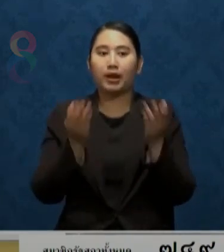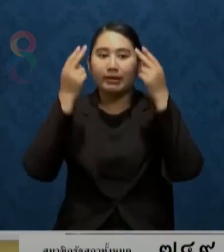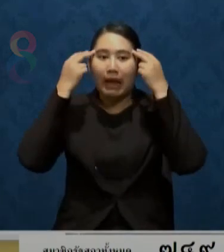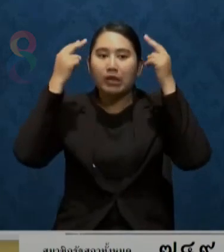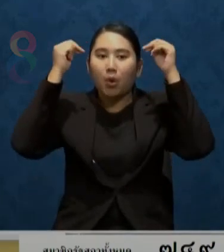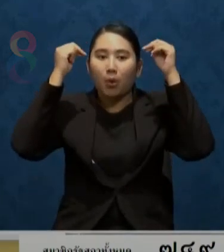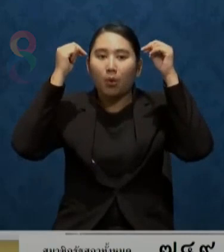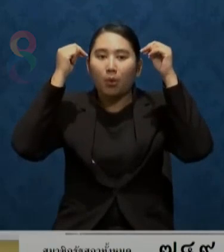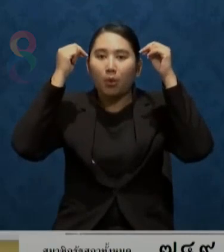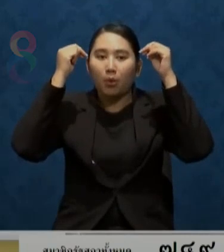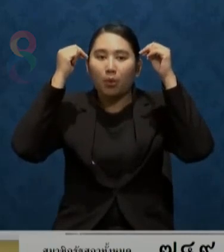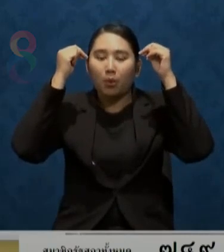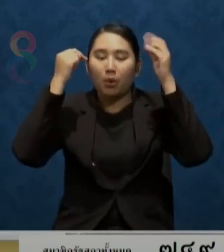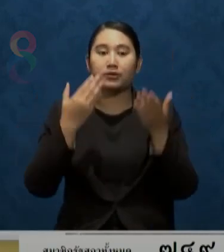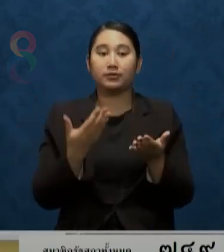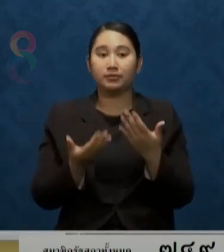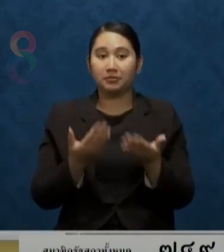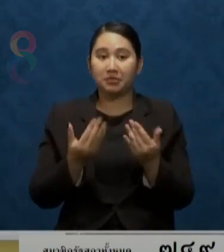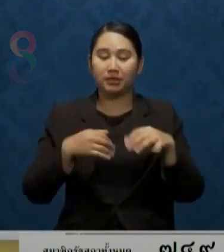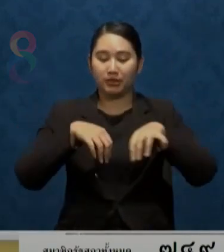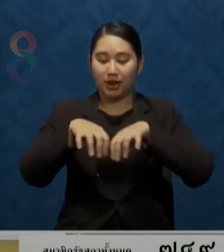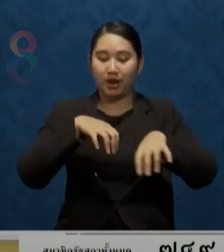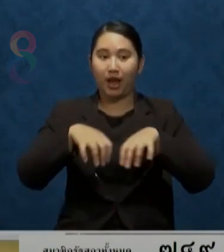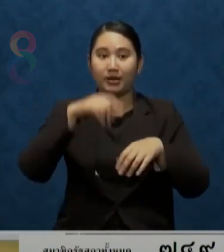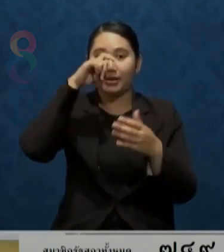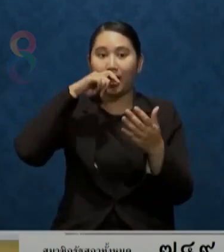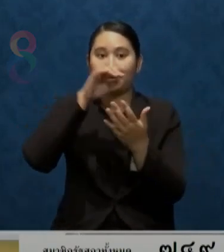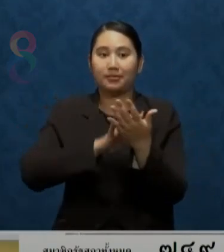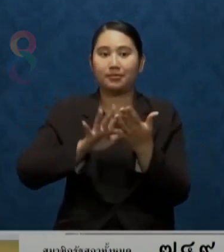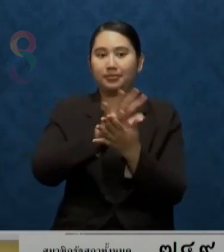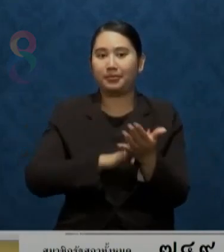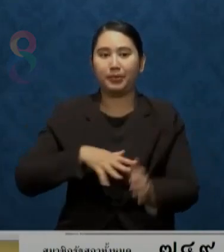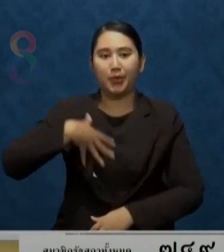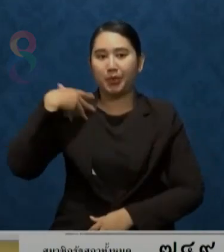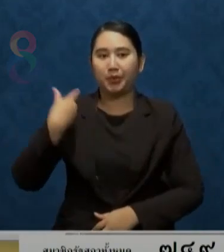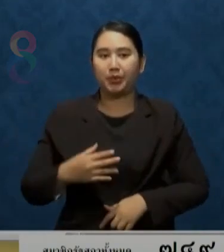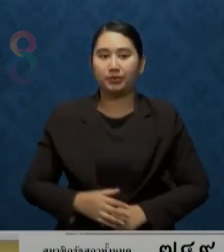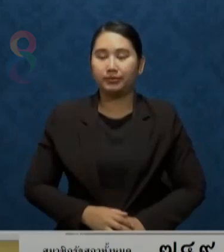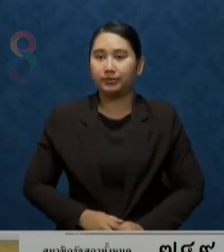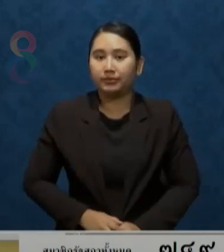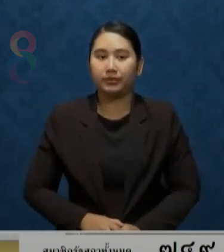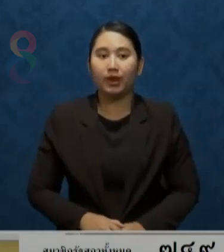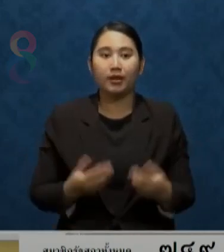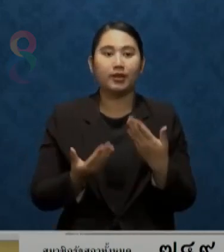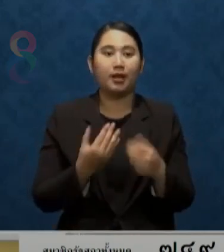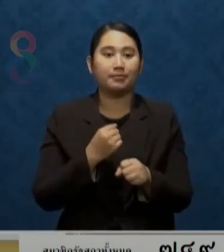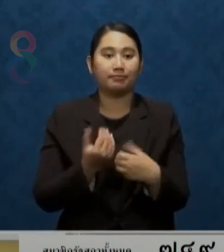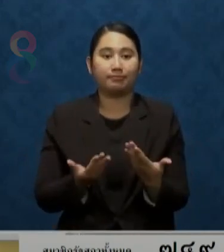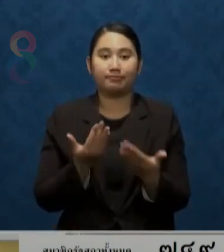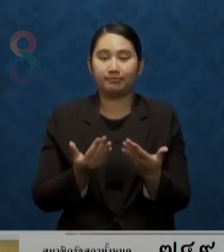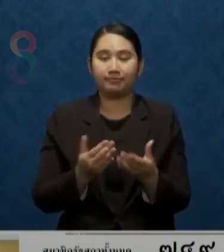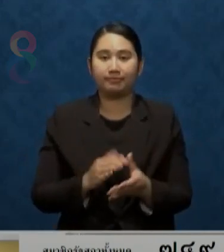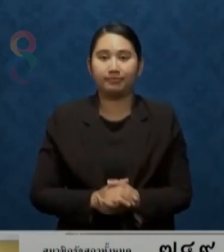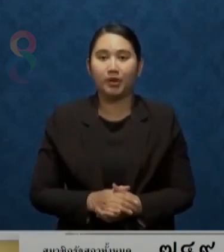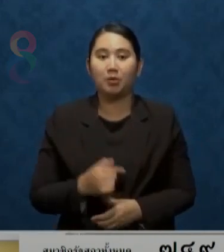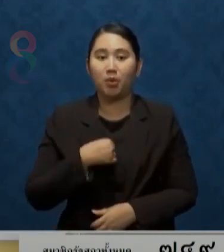ายกรัฐมนตรีหรือไปบริหารประเทศนั้นมันก็จะผิดวิสัยแต่อย่างไรก็ตามครับ